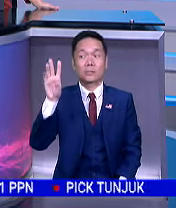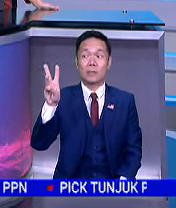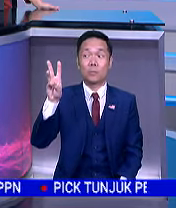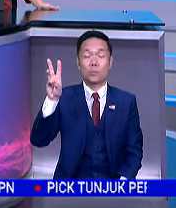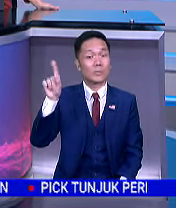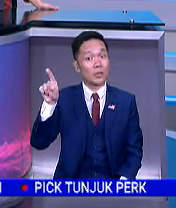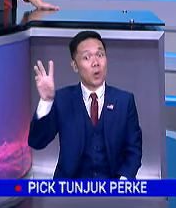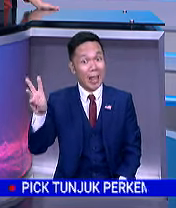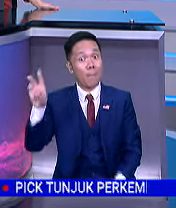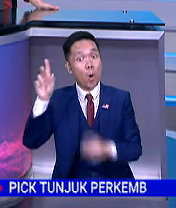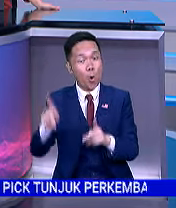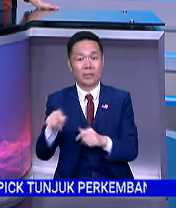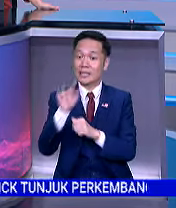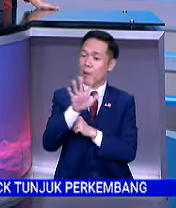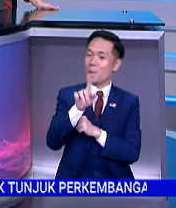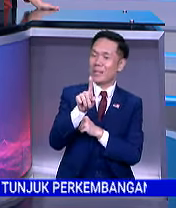16,868,615 individu atau